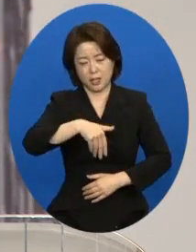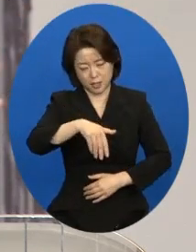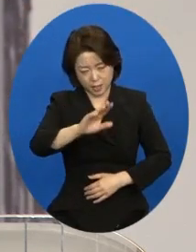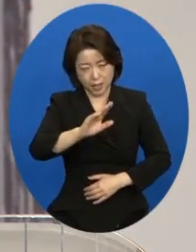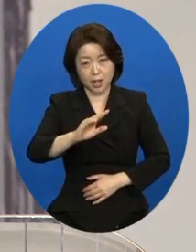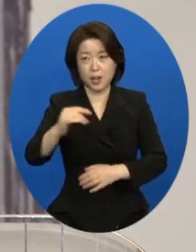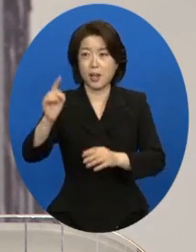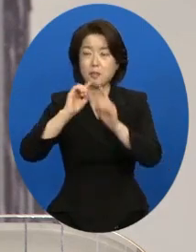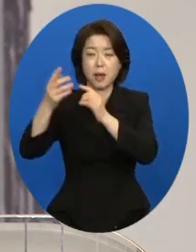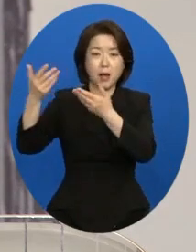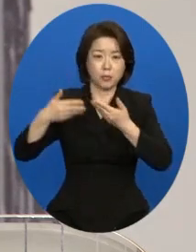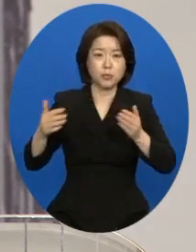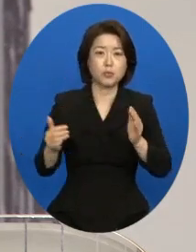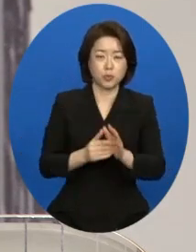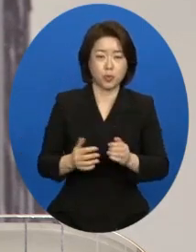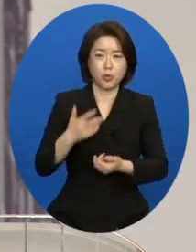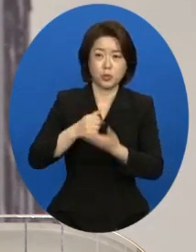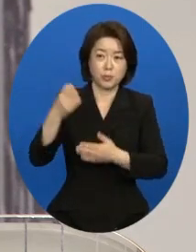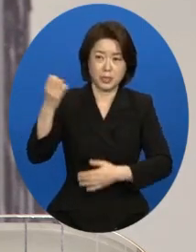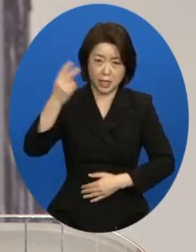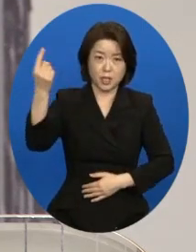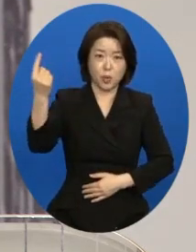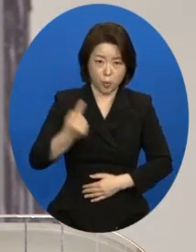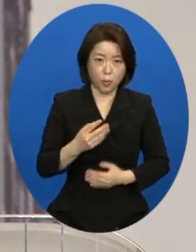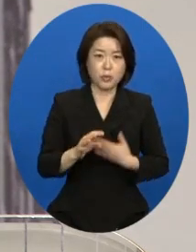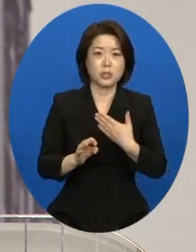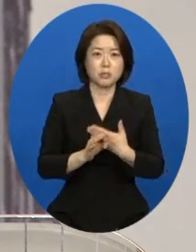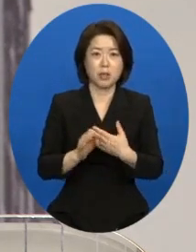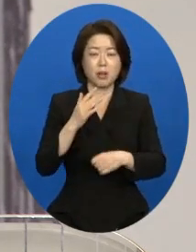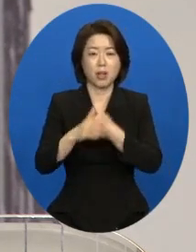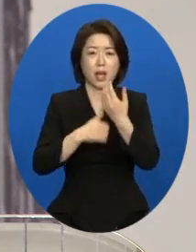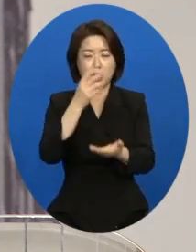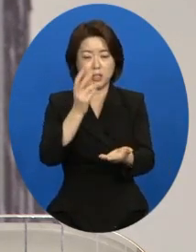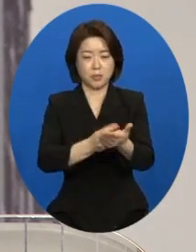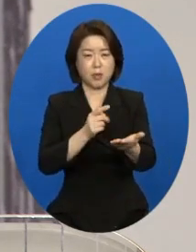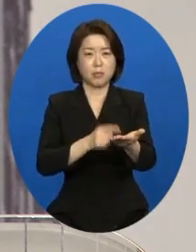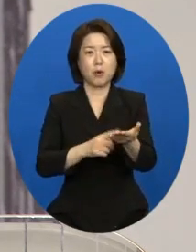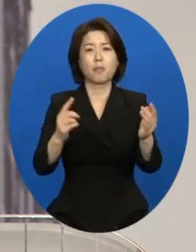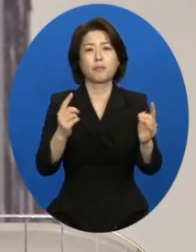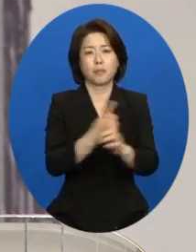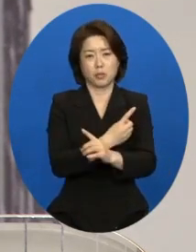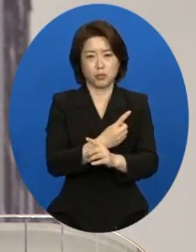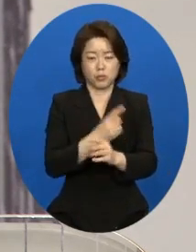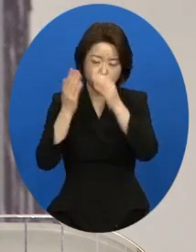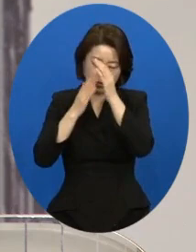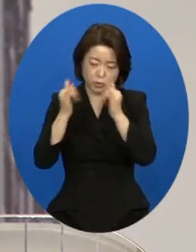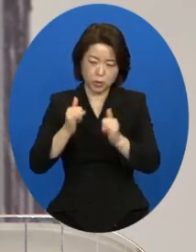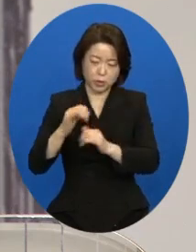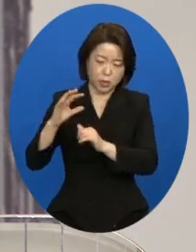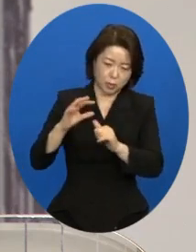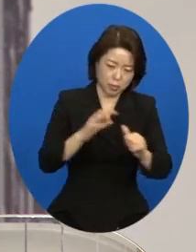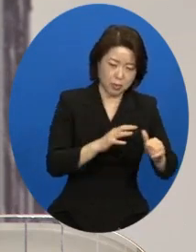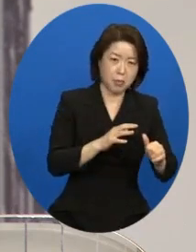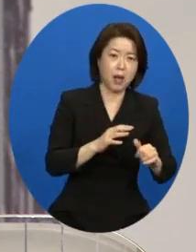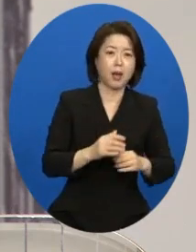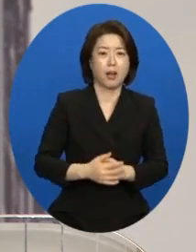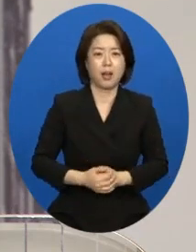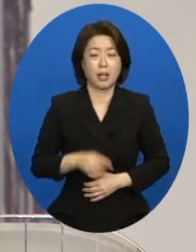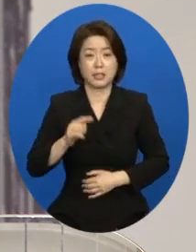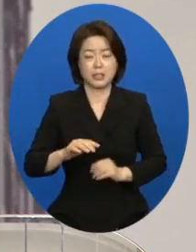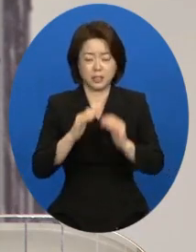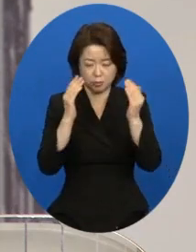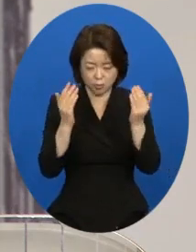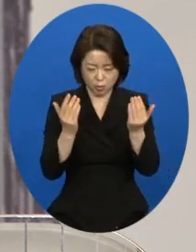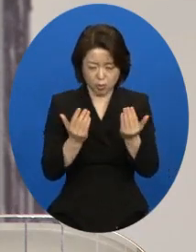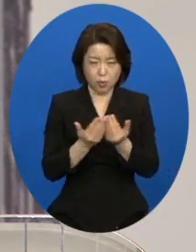말씀을 하십니다. 주님이 다시 오시게 되면 하나님의 법을 바꾸려 하고 성도들을 핍박하려던 그